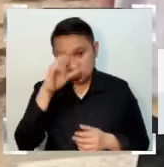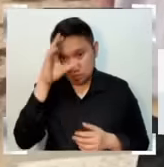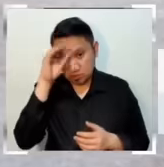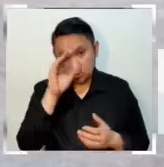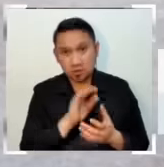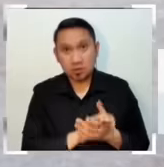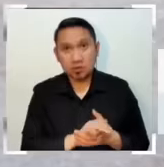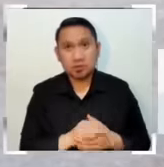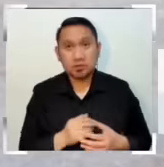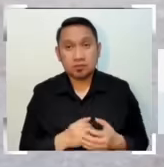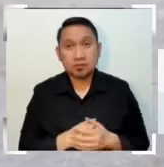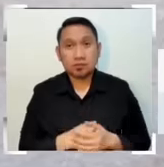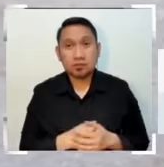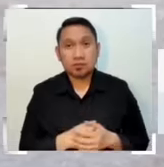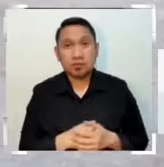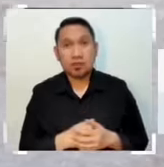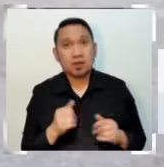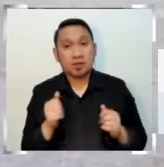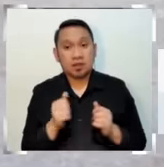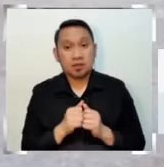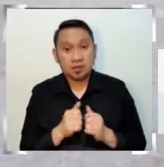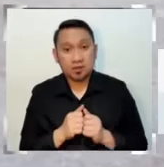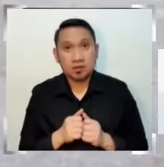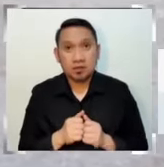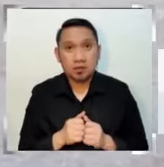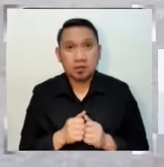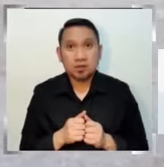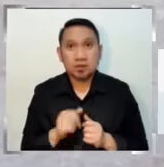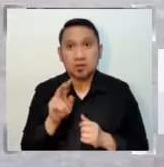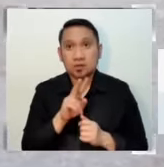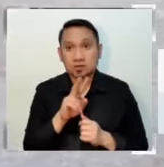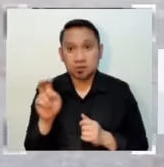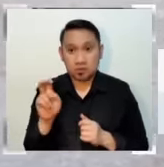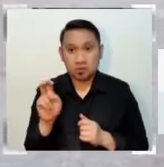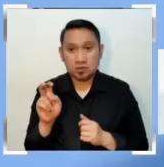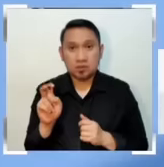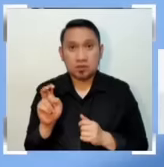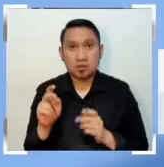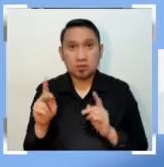Israeli, kabilang sa mahigit 200 bihag pa rin ng grupo.